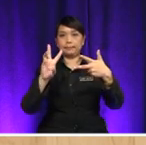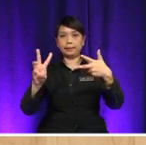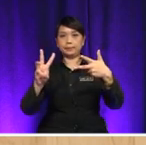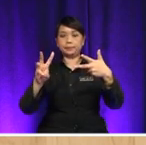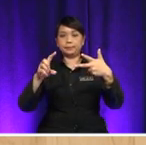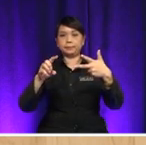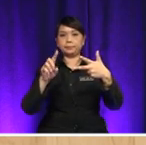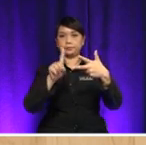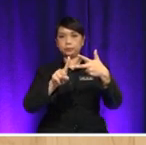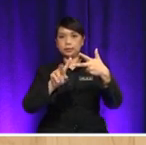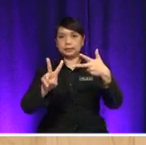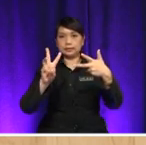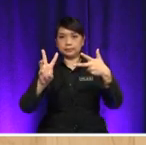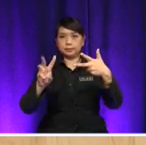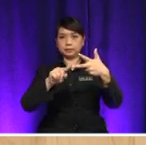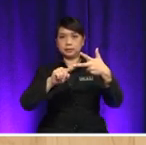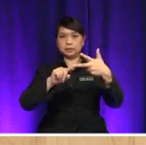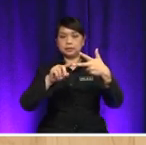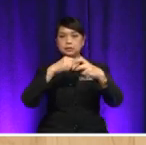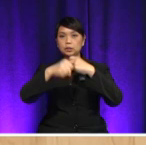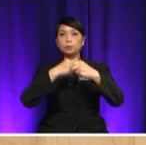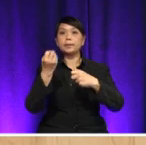bila tengok soalnya macam nih